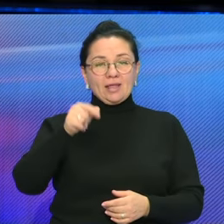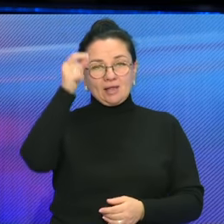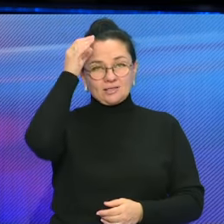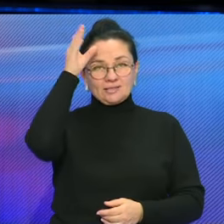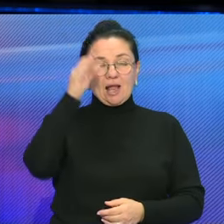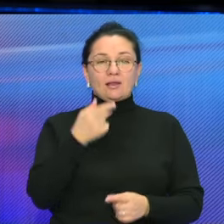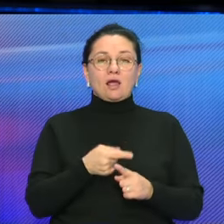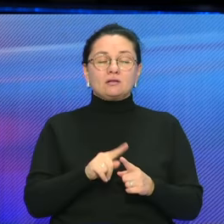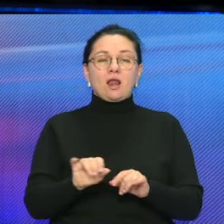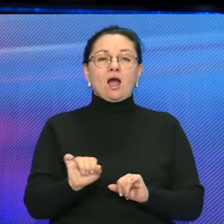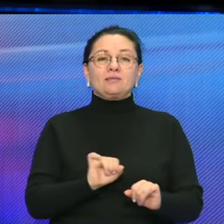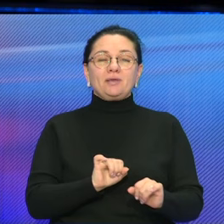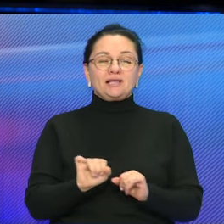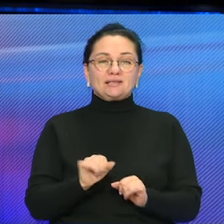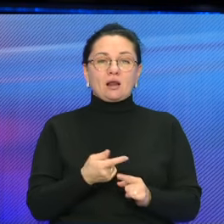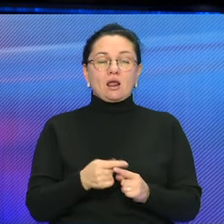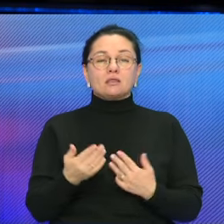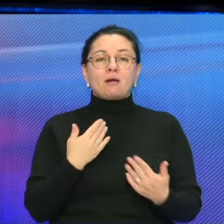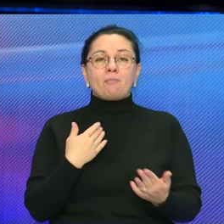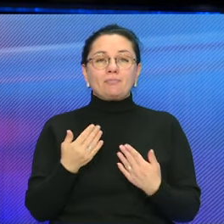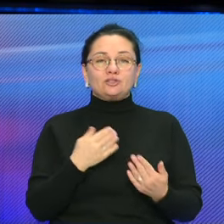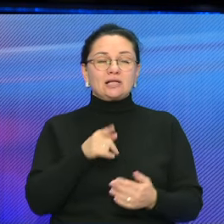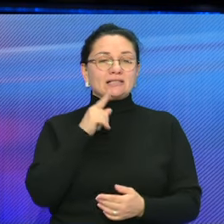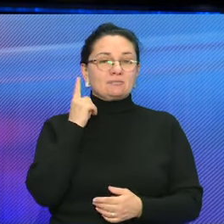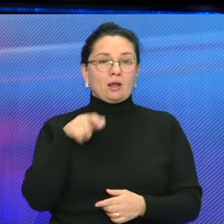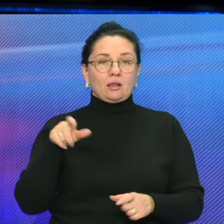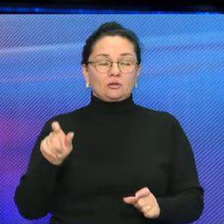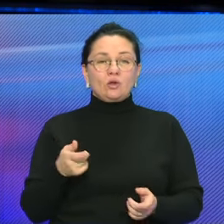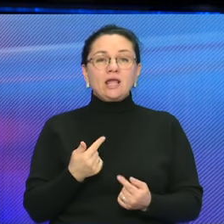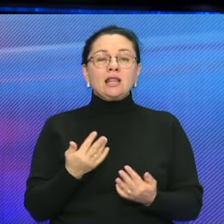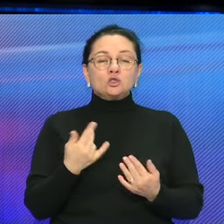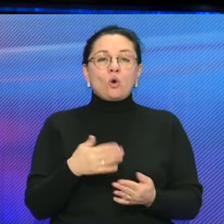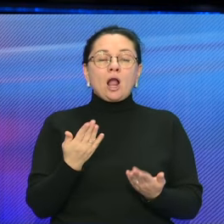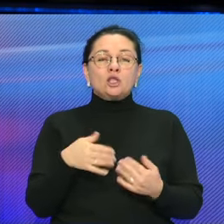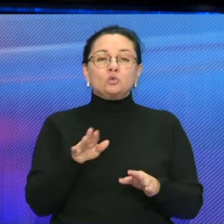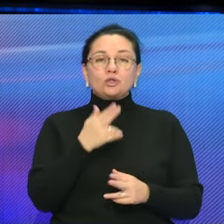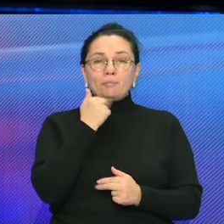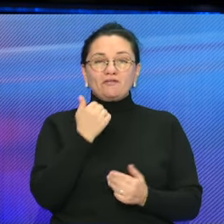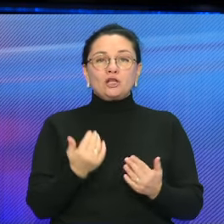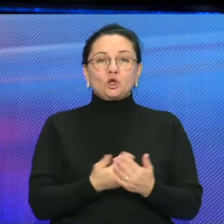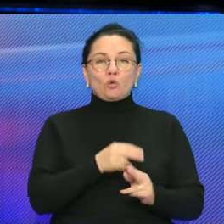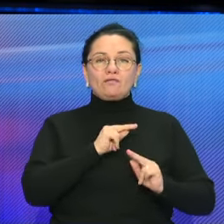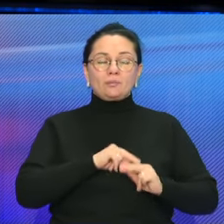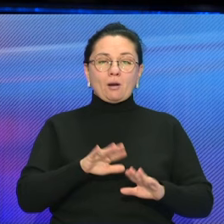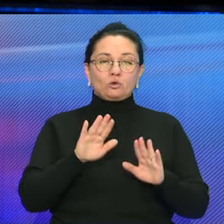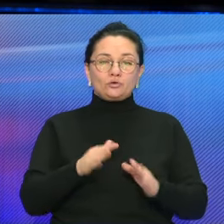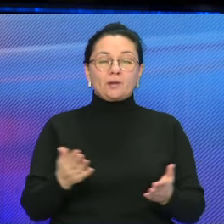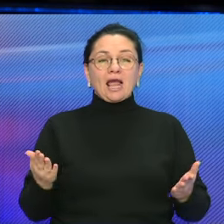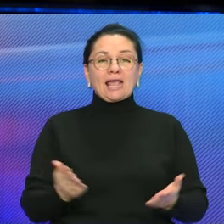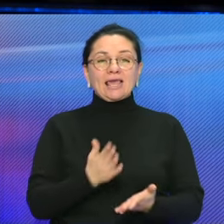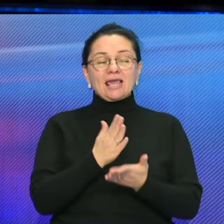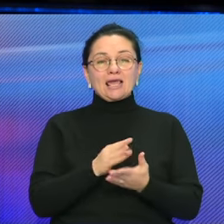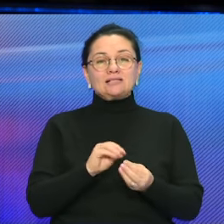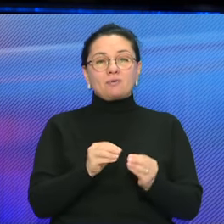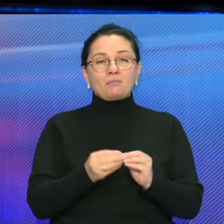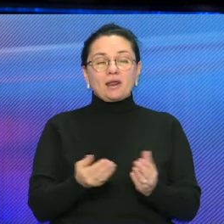для администрации это пообщаться с молодежью и узнать, как она адаптировалась на своем рабочем месте, какие есть проблемы, какие трудности,